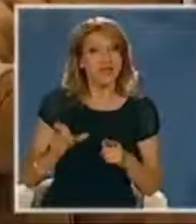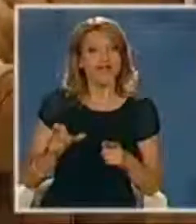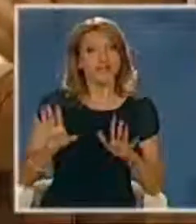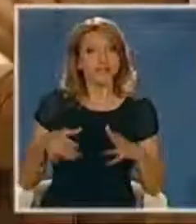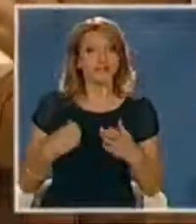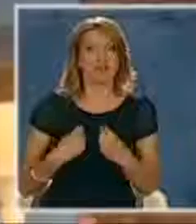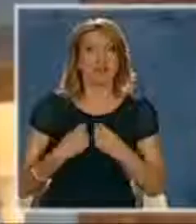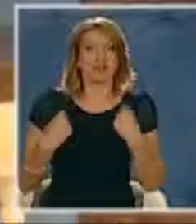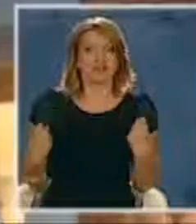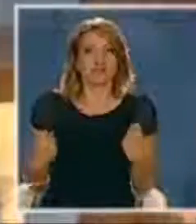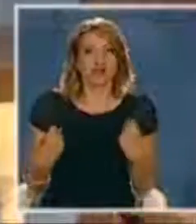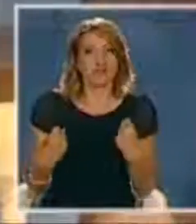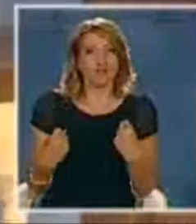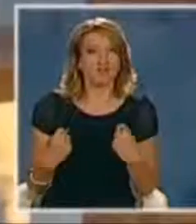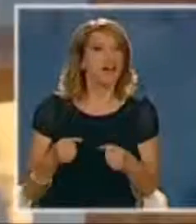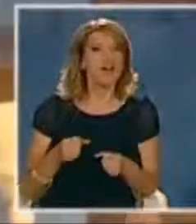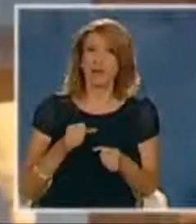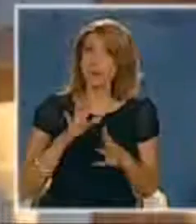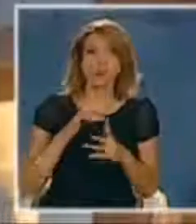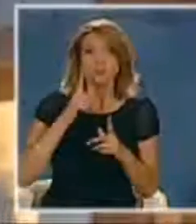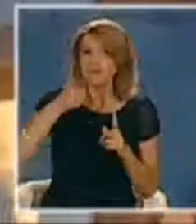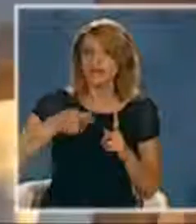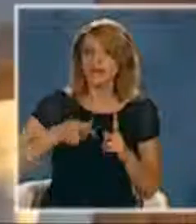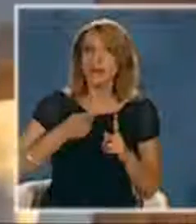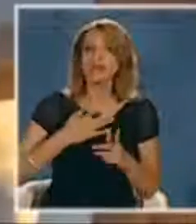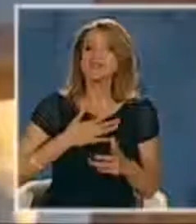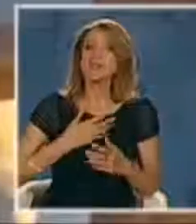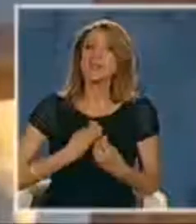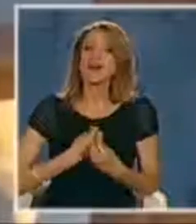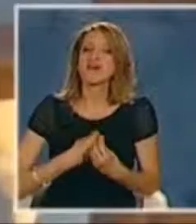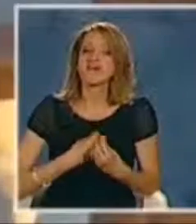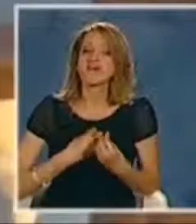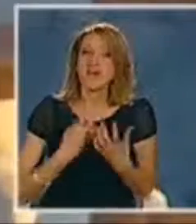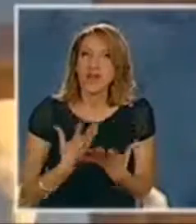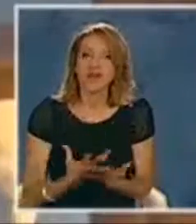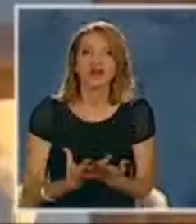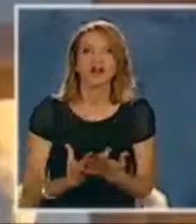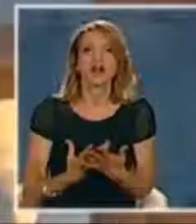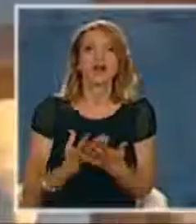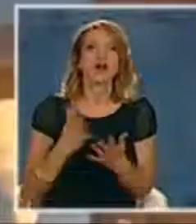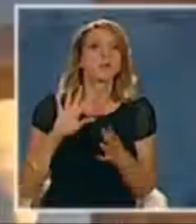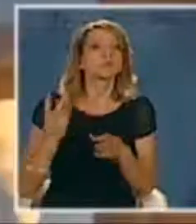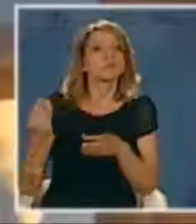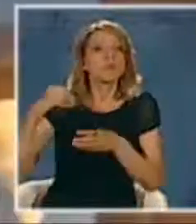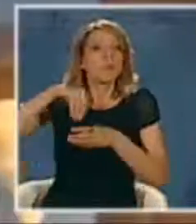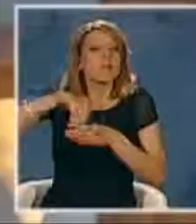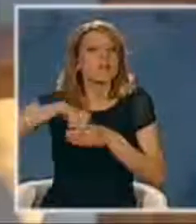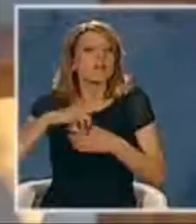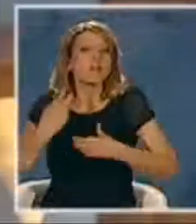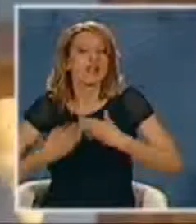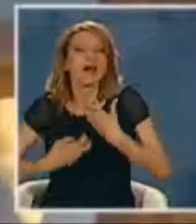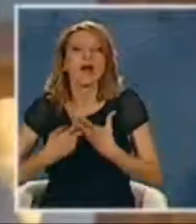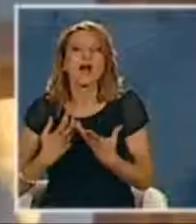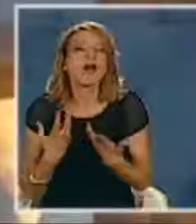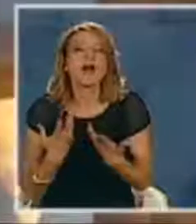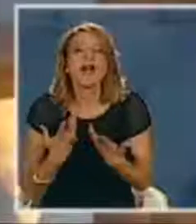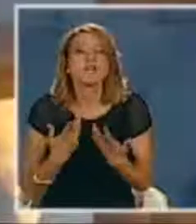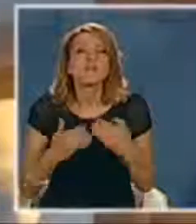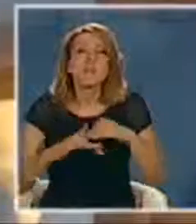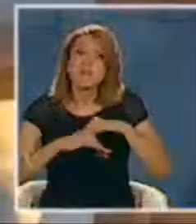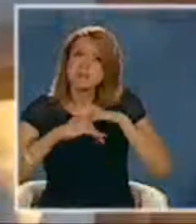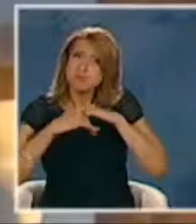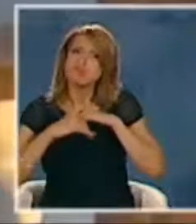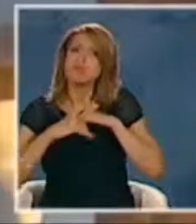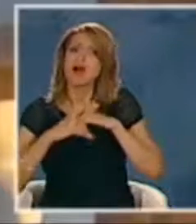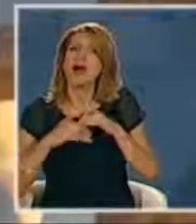Освен, може би, малко допълнително вяра от човек като теб, освен допълнителна енергия, кое ни кара да бъдем здрави